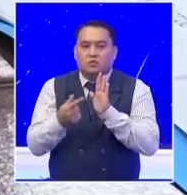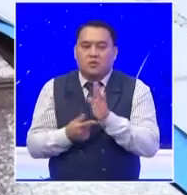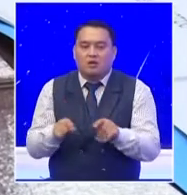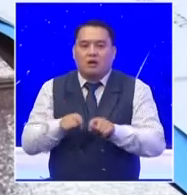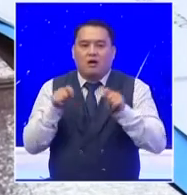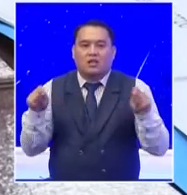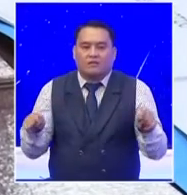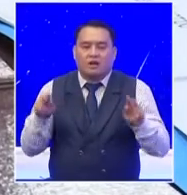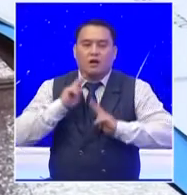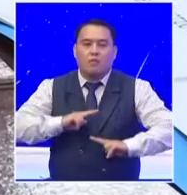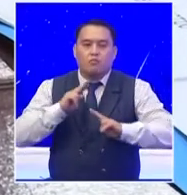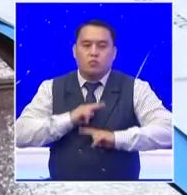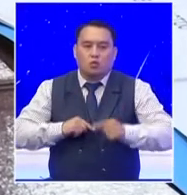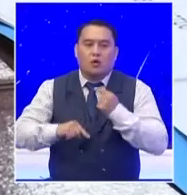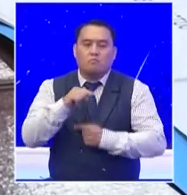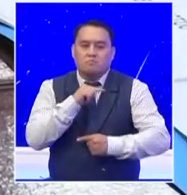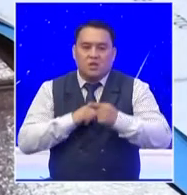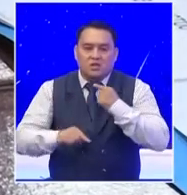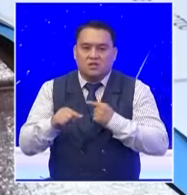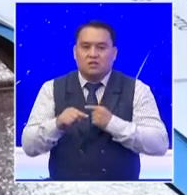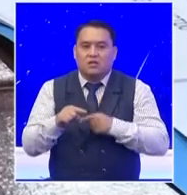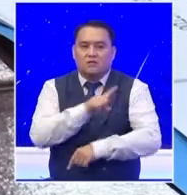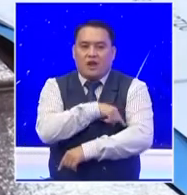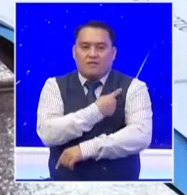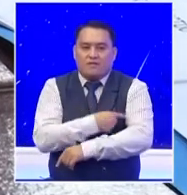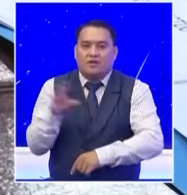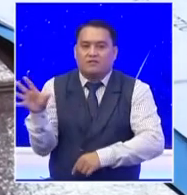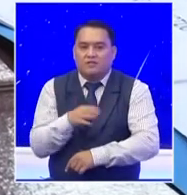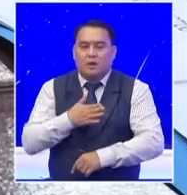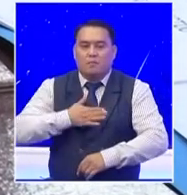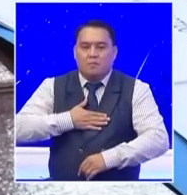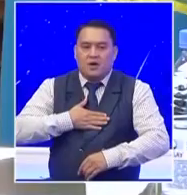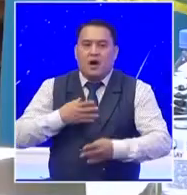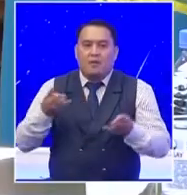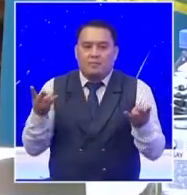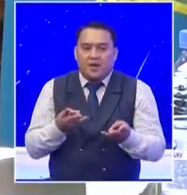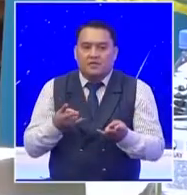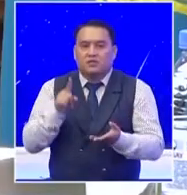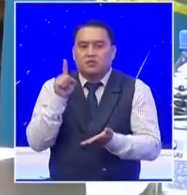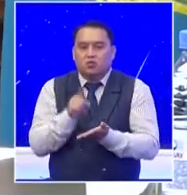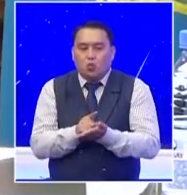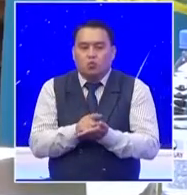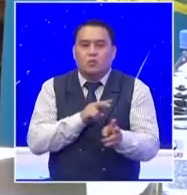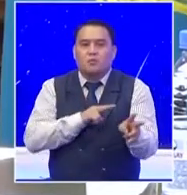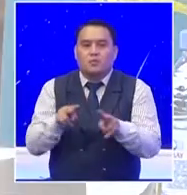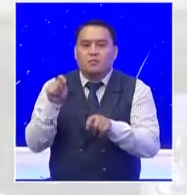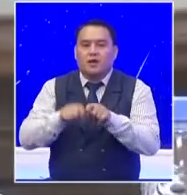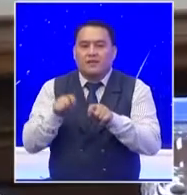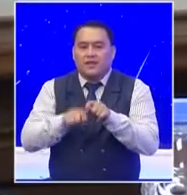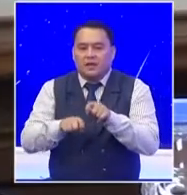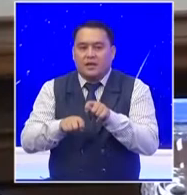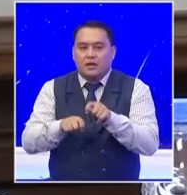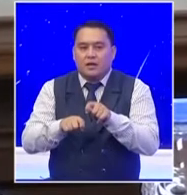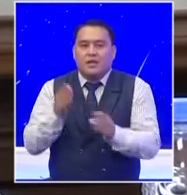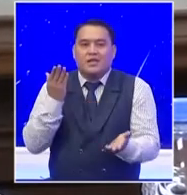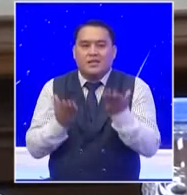И вот управление предпринимательства, самврачи, все они вместе должны пойти на этот объект и посмотреть.